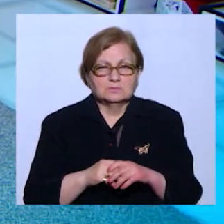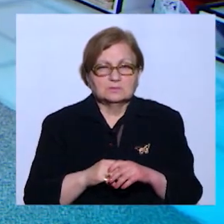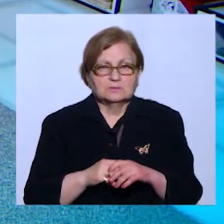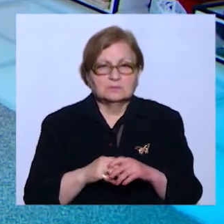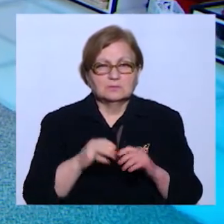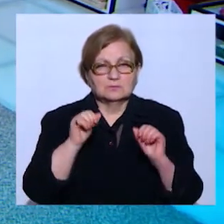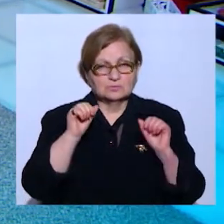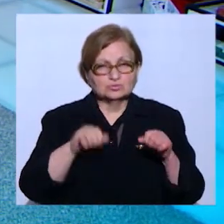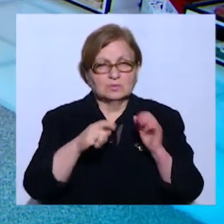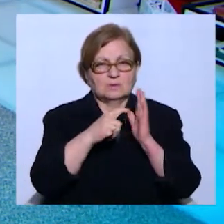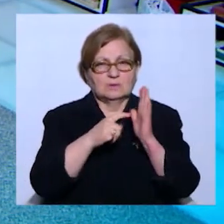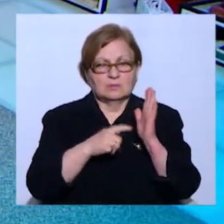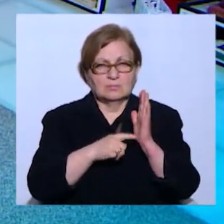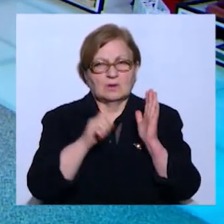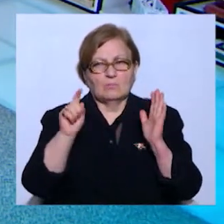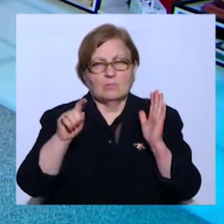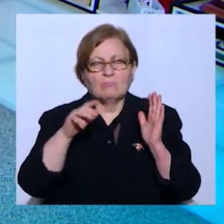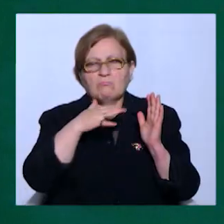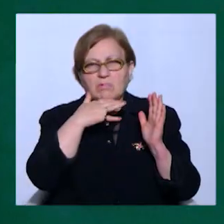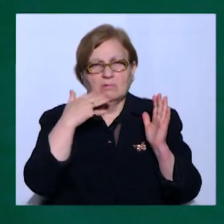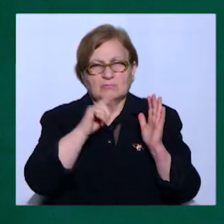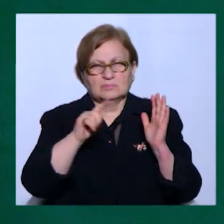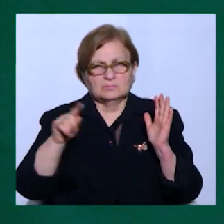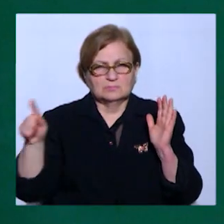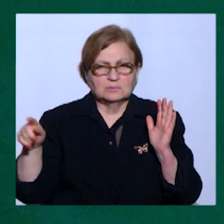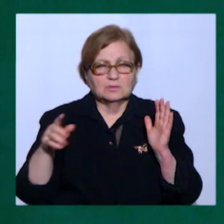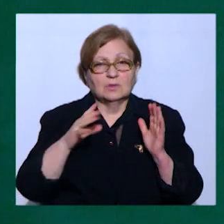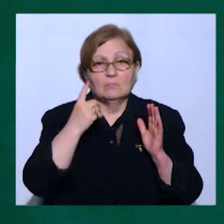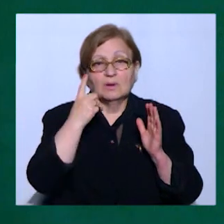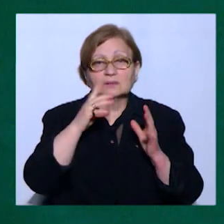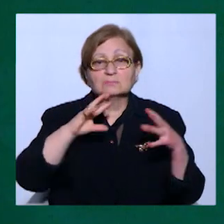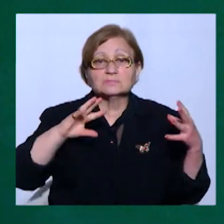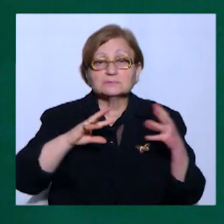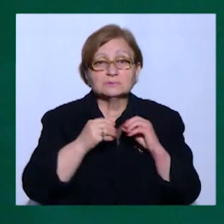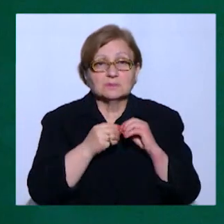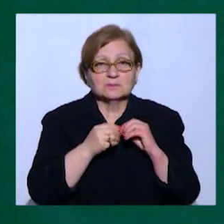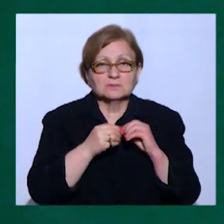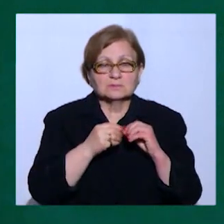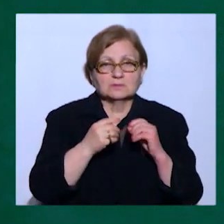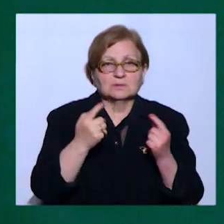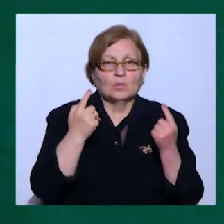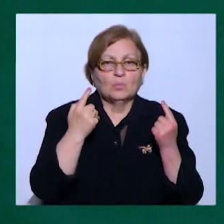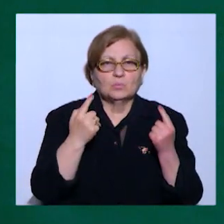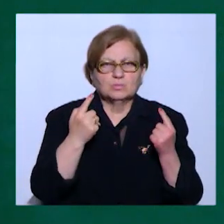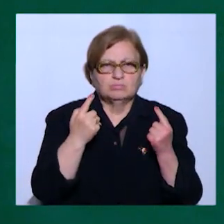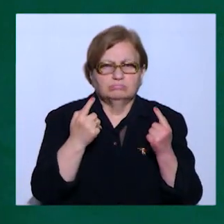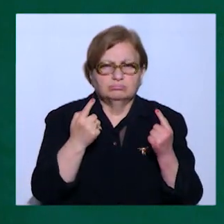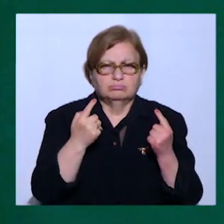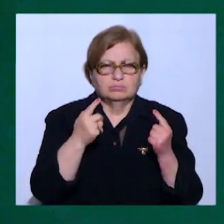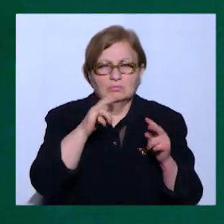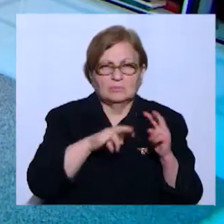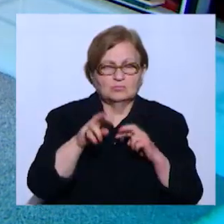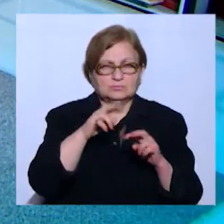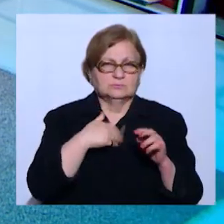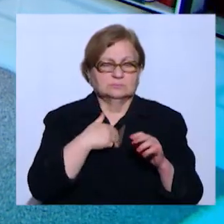შეიძლება ქონდეს გამყოფი ბევრი, მაგრამ ამ გამყოფებიდან საერთო უდიდეს ვეძებ